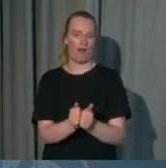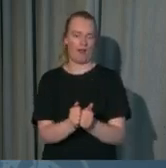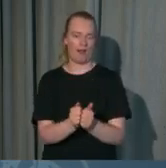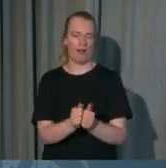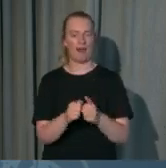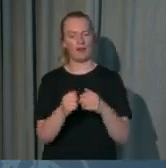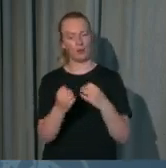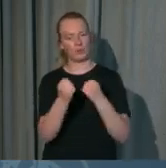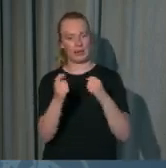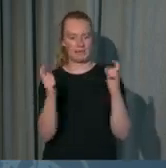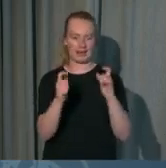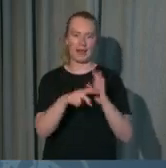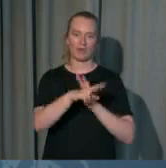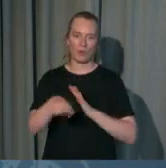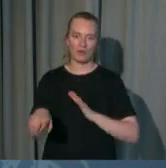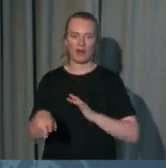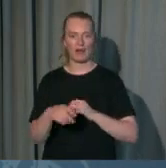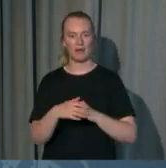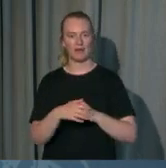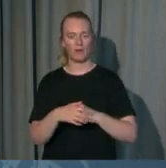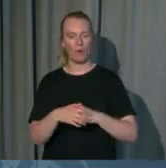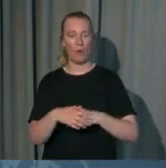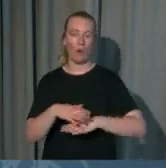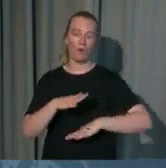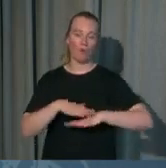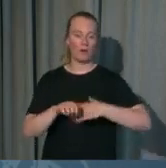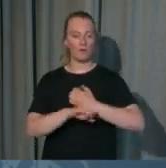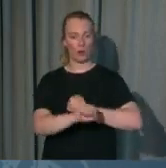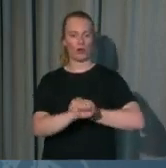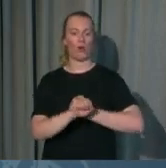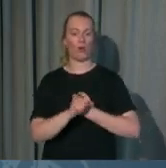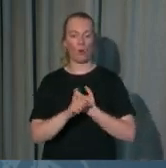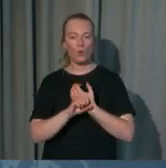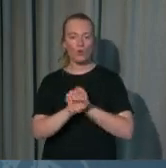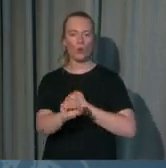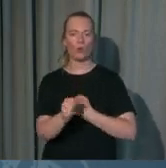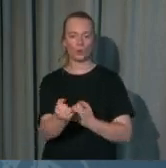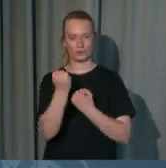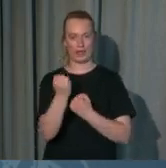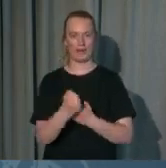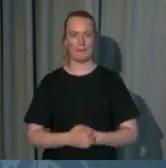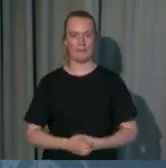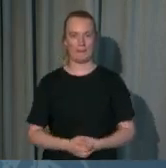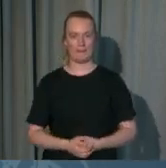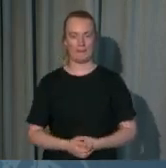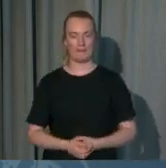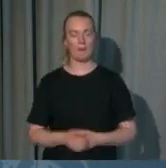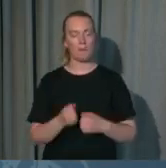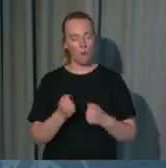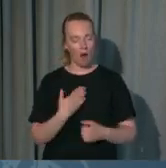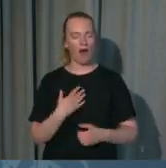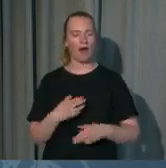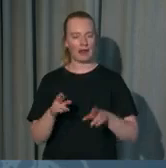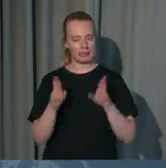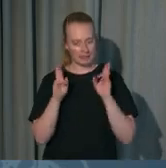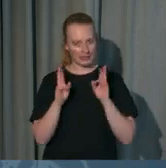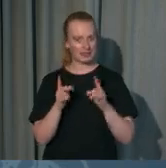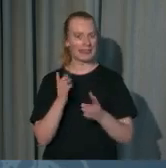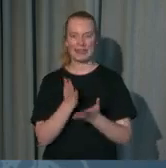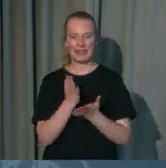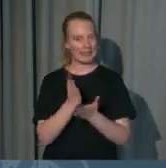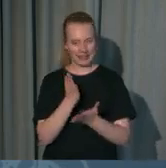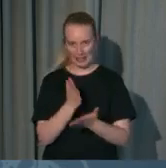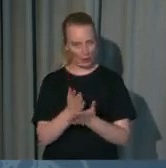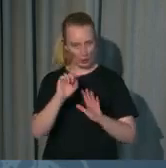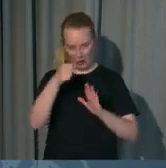Norge og forebygge og avverge trusler. Og så må vi ha respekt for at det ikke er riktig å gå inn i den konkrete hendelsen